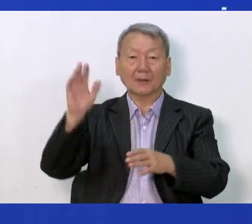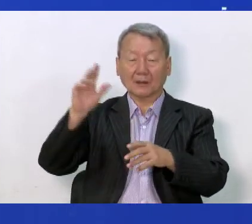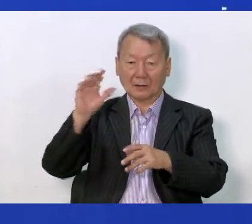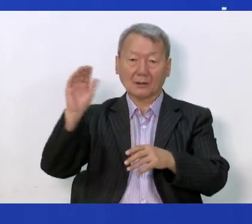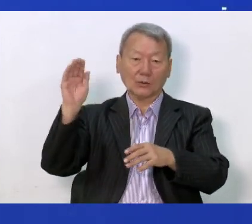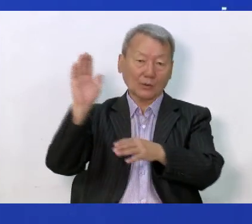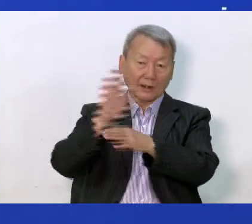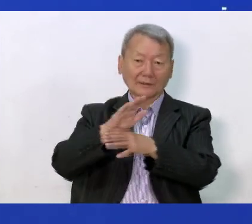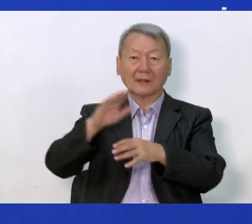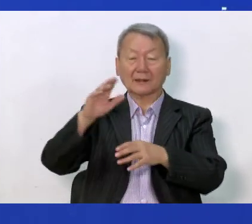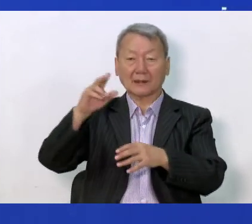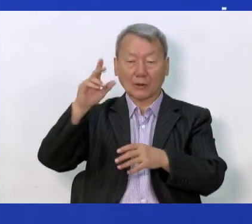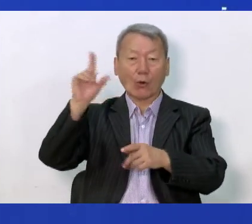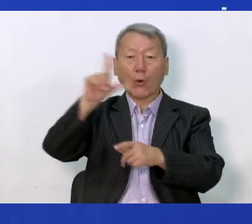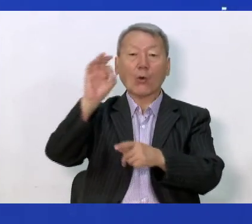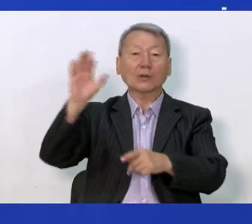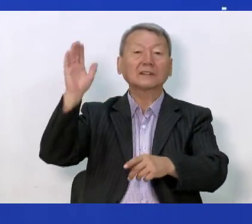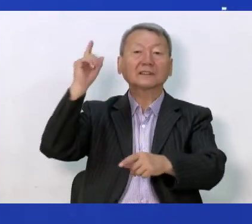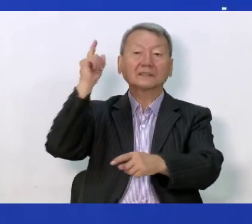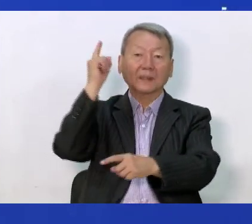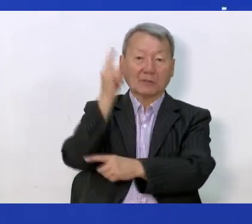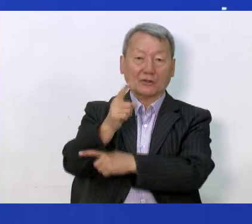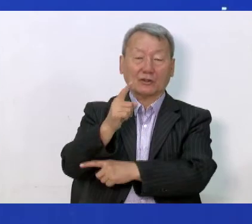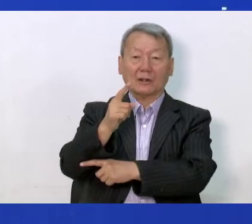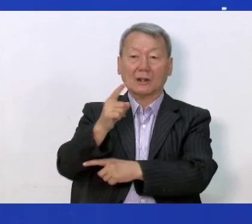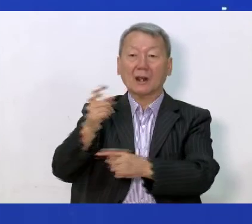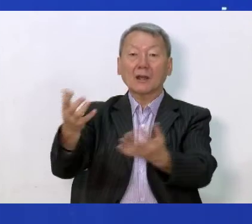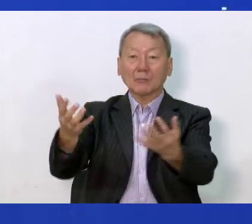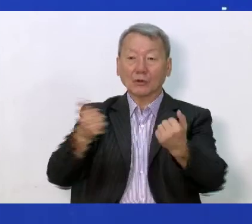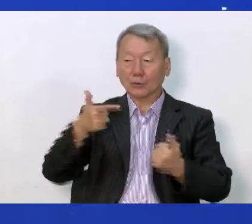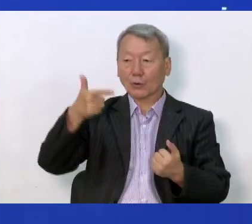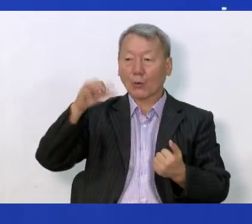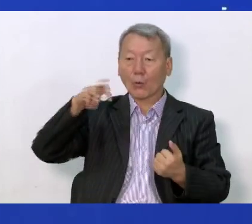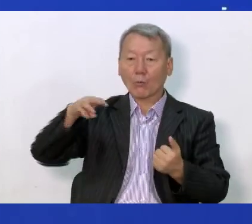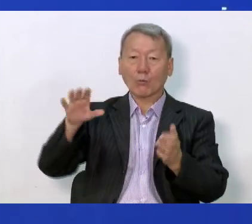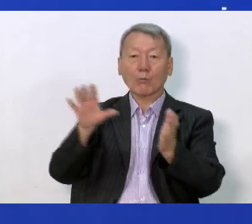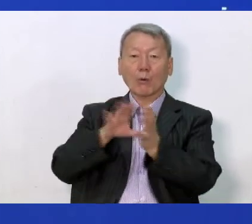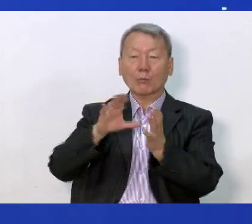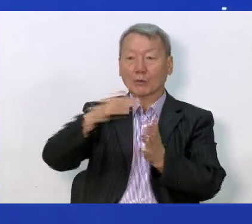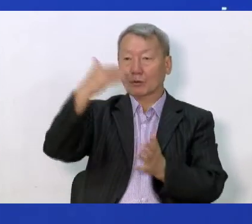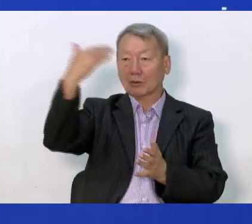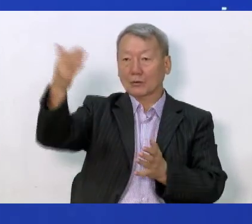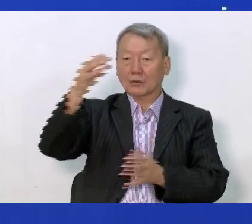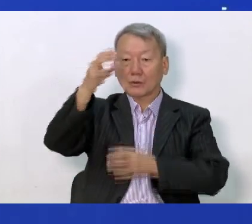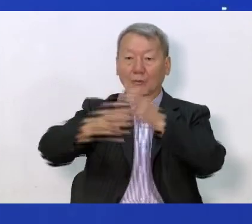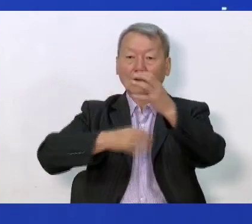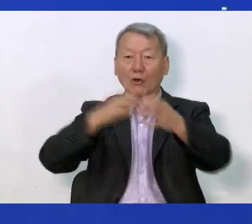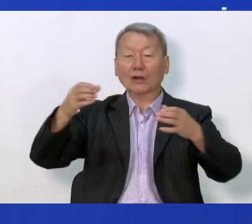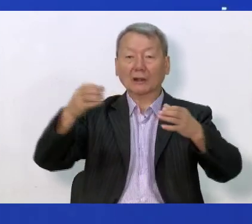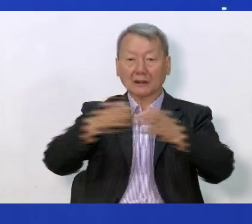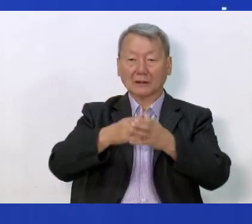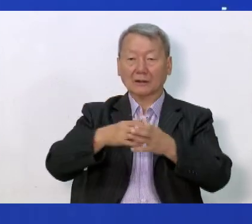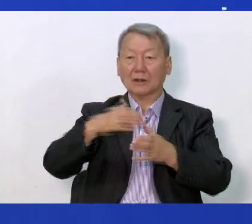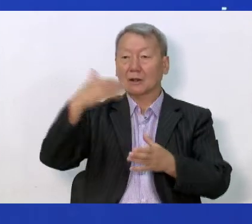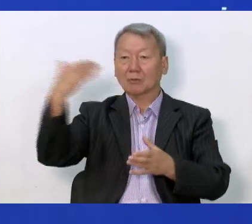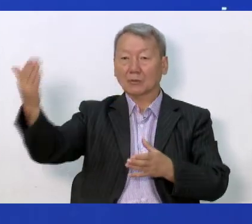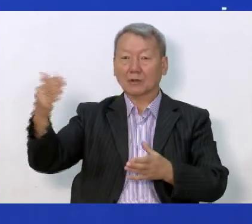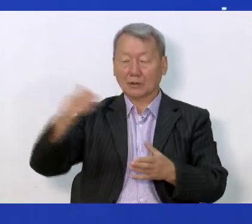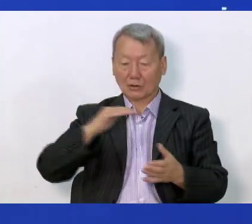приказов о запрещении приема гуманитарной помощи со стороны международных организаций, со